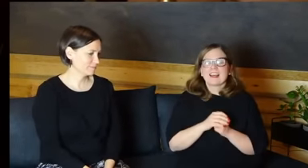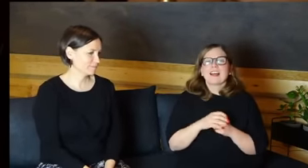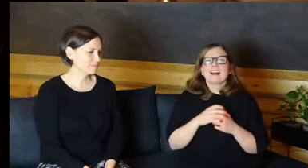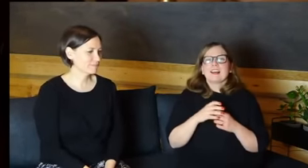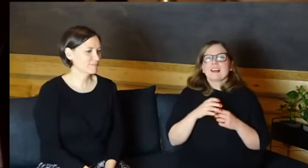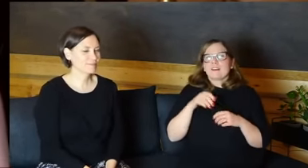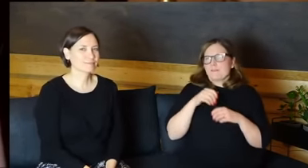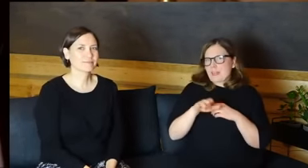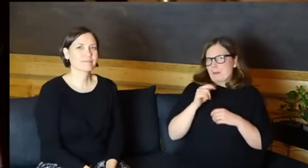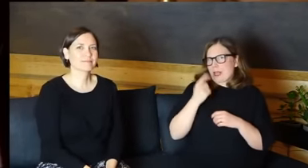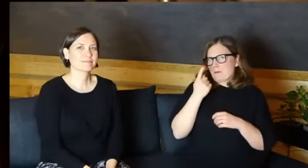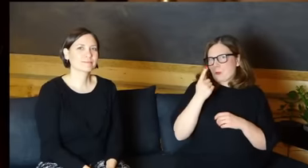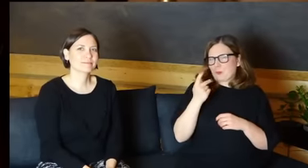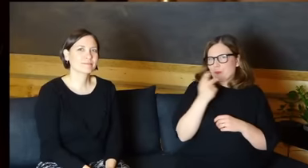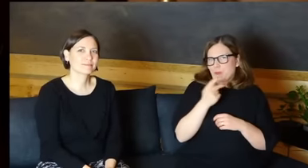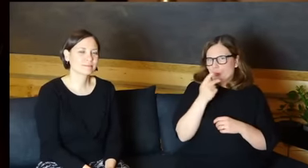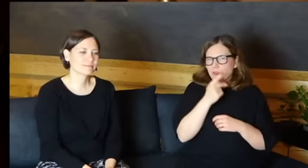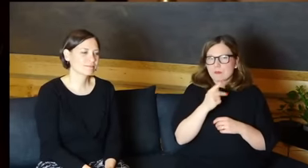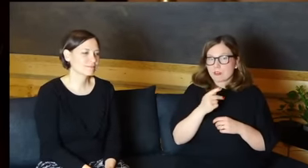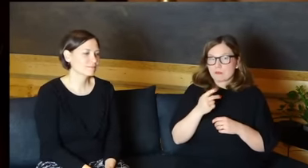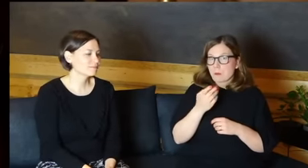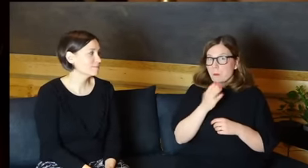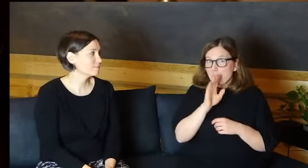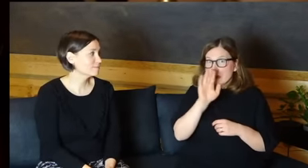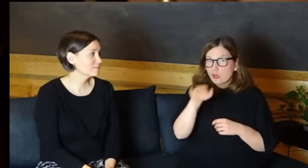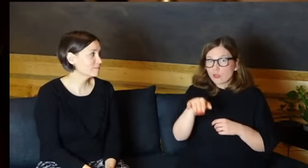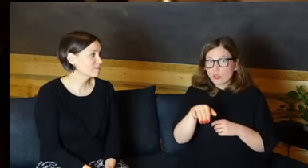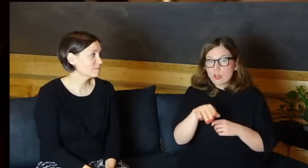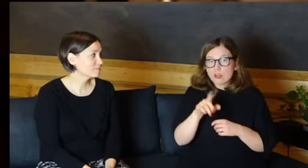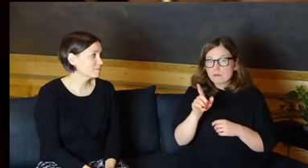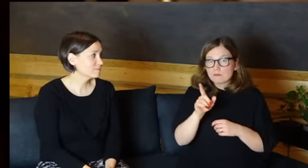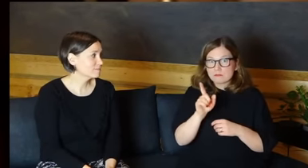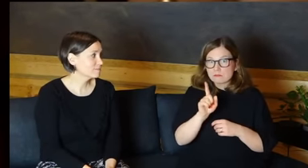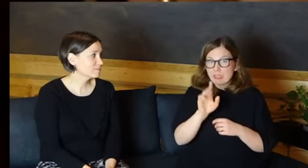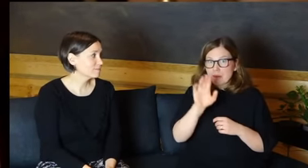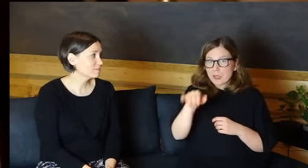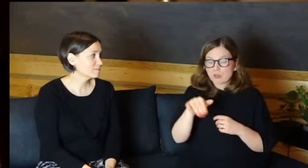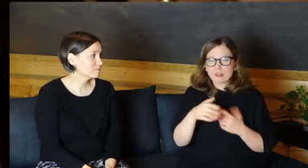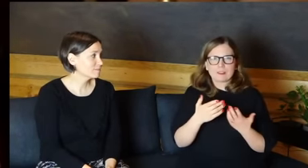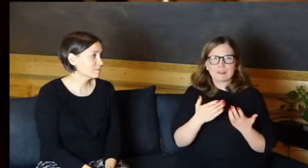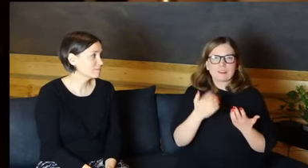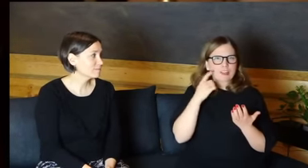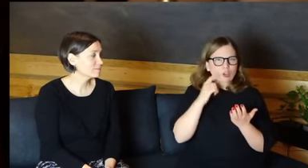pikkusen kysyä, että mihin te olette menossa? Eli mitäs on nyt sitten seuraavia